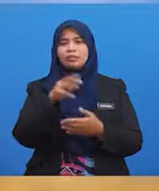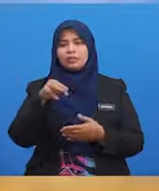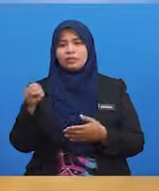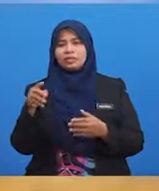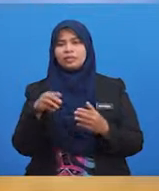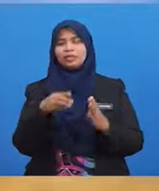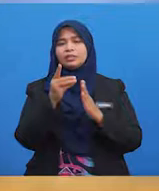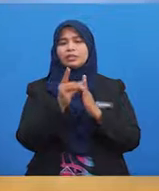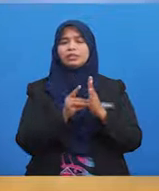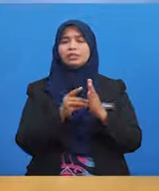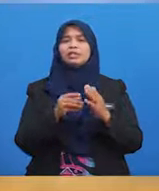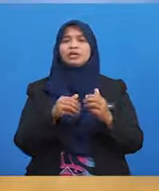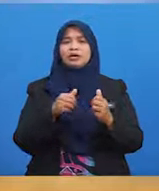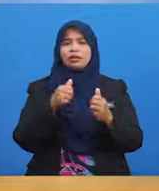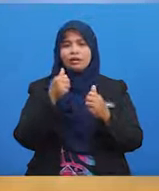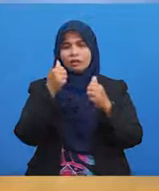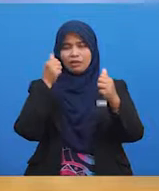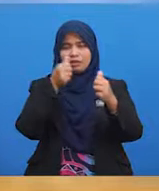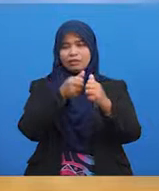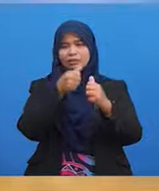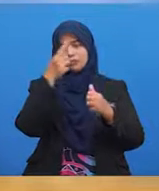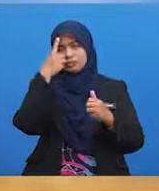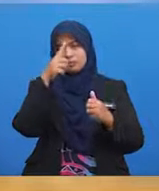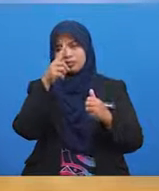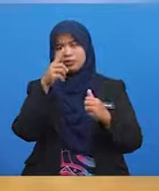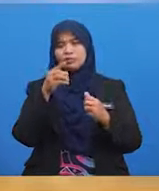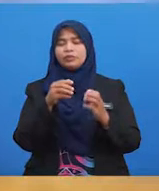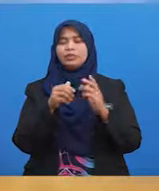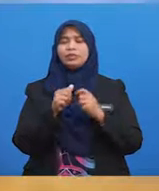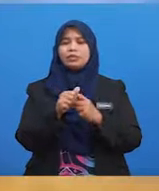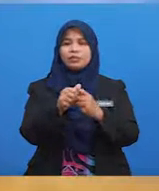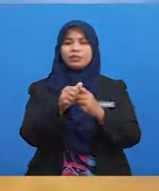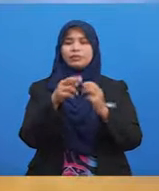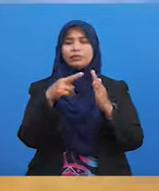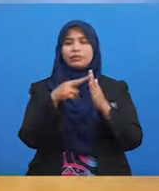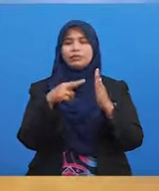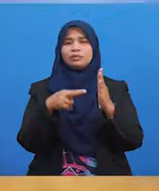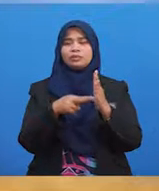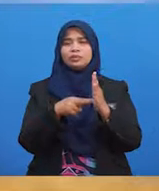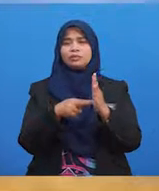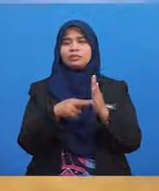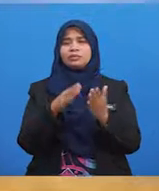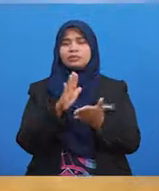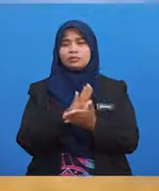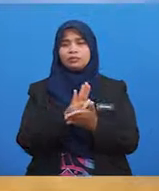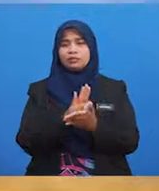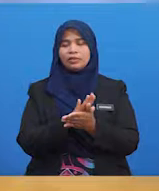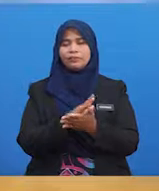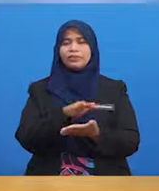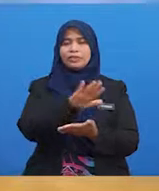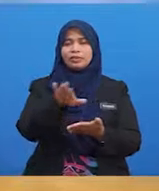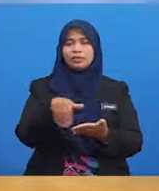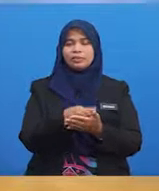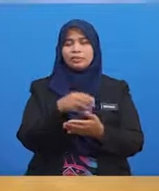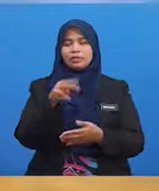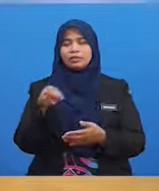untuk mematuhi peraturan sekolah. Semua murid